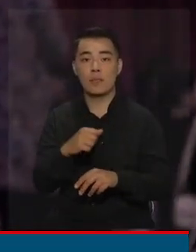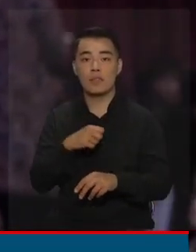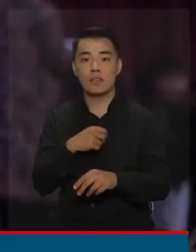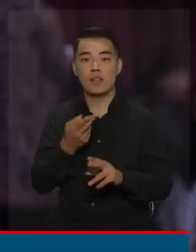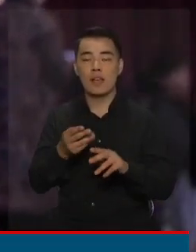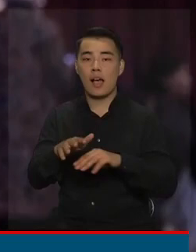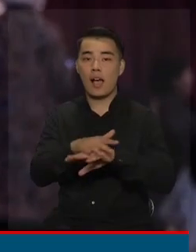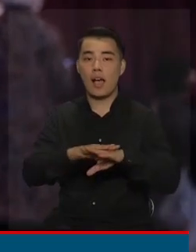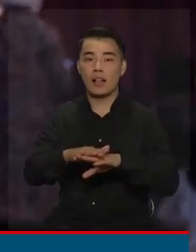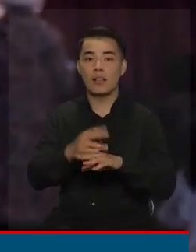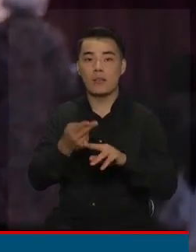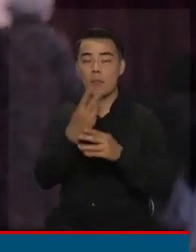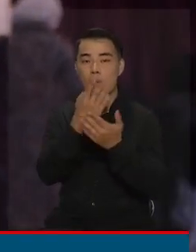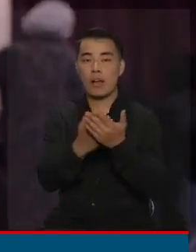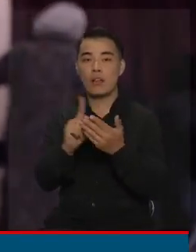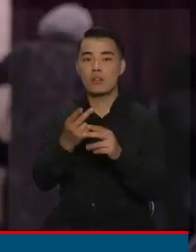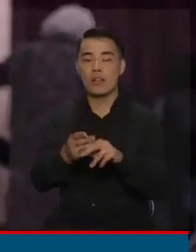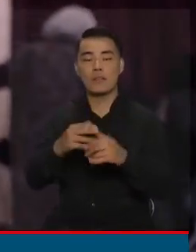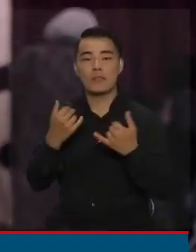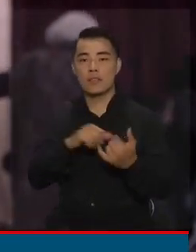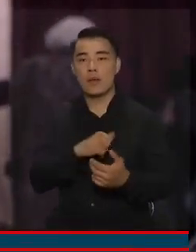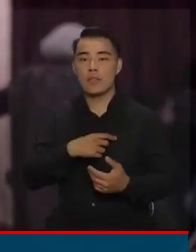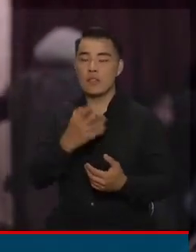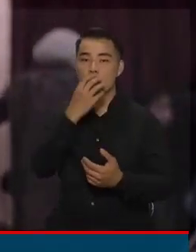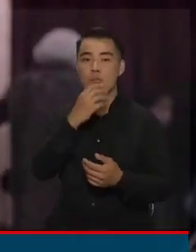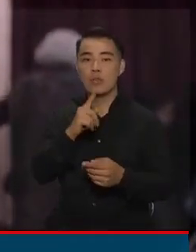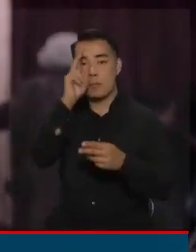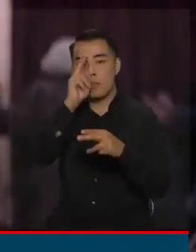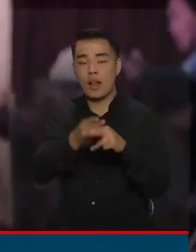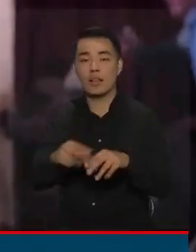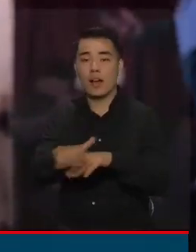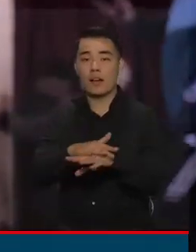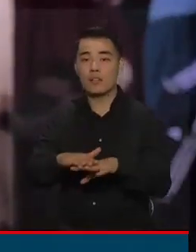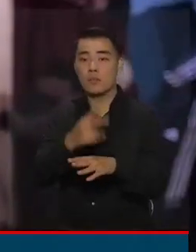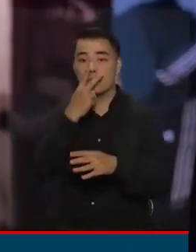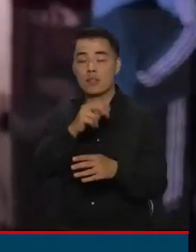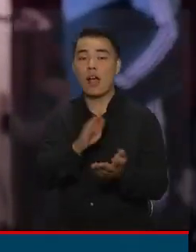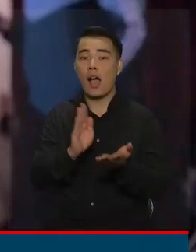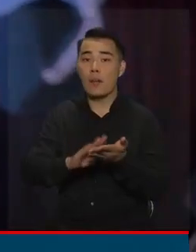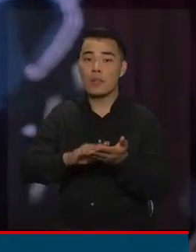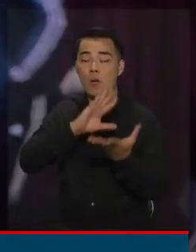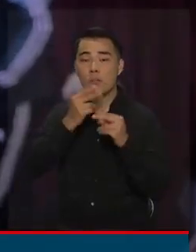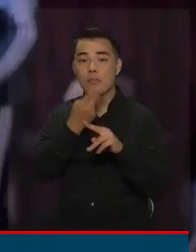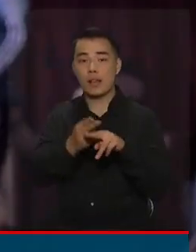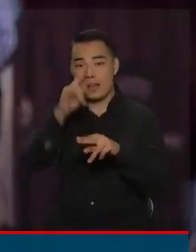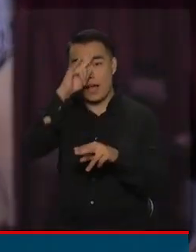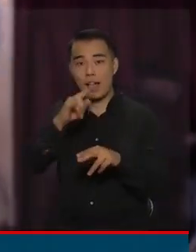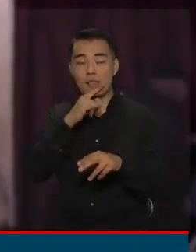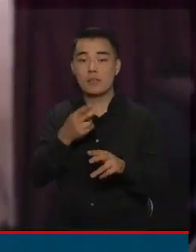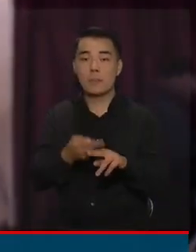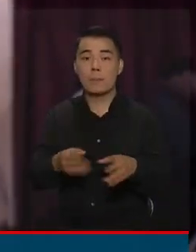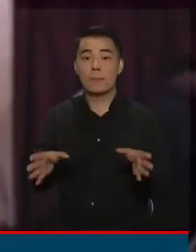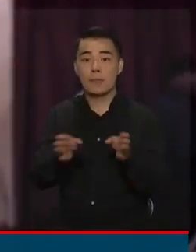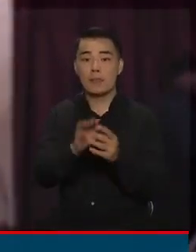ентелеген халық ақынға деген ыстық ықылас білдіретін ағайынның қошеметін көріп, қазақтың ұлттық өнері қазақтарды мың жасайды